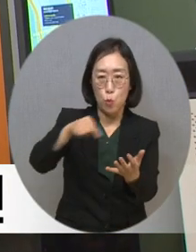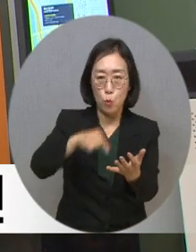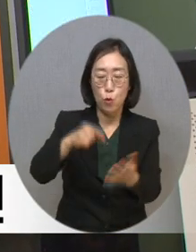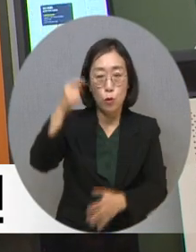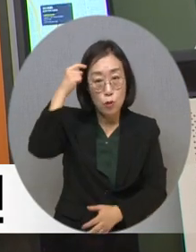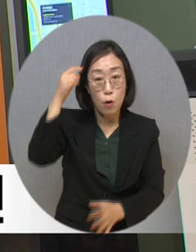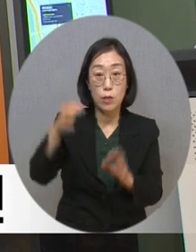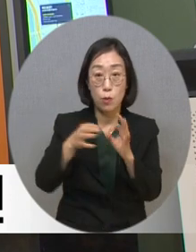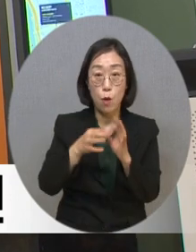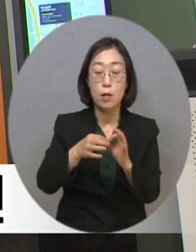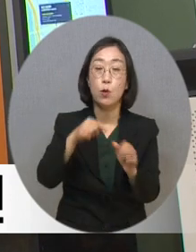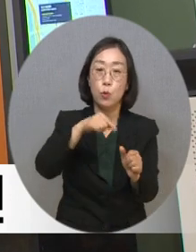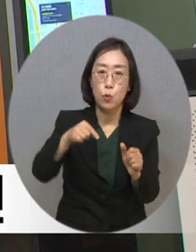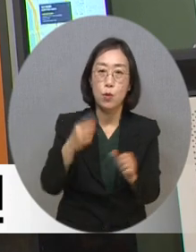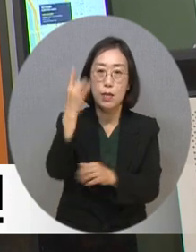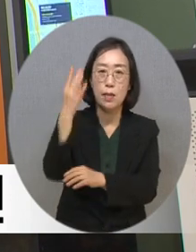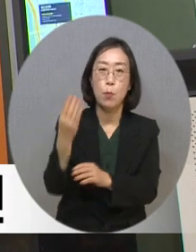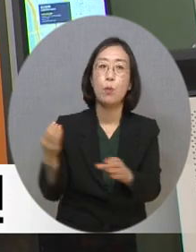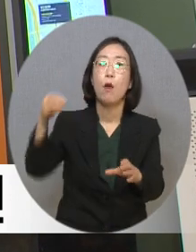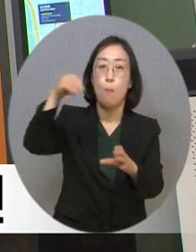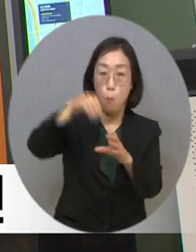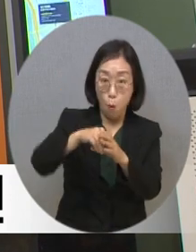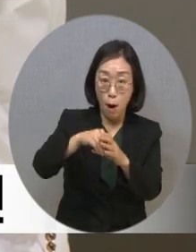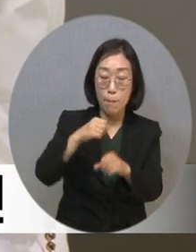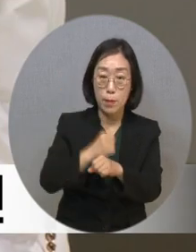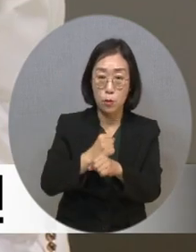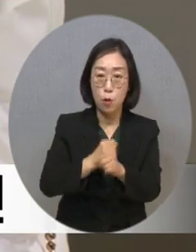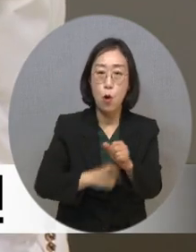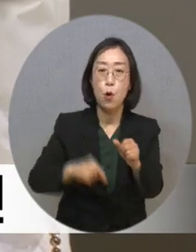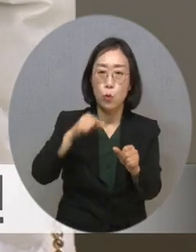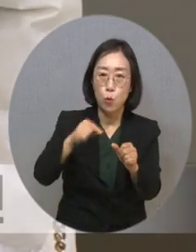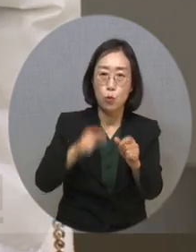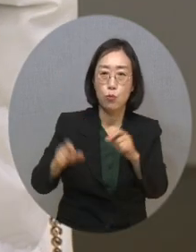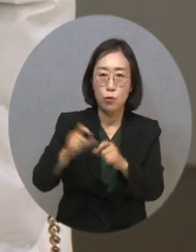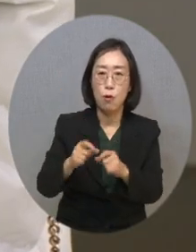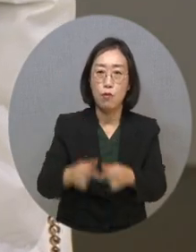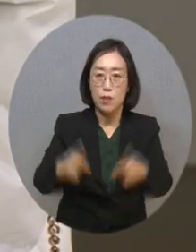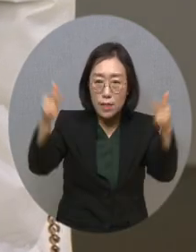건강 분야 기본 교과목을 신설하는 등 관련 교육도